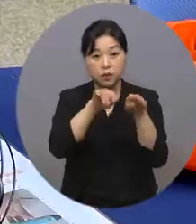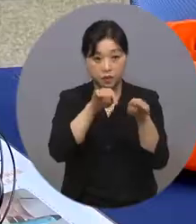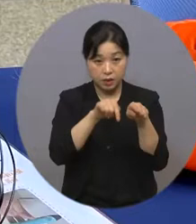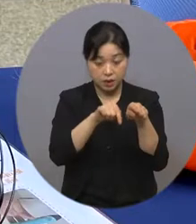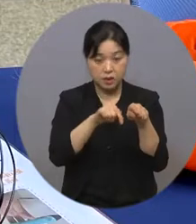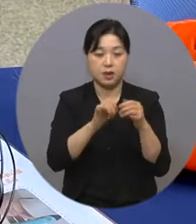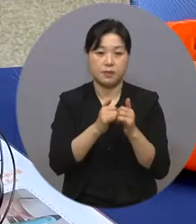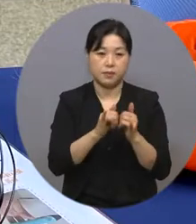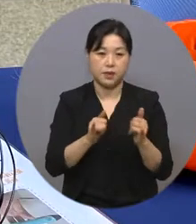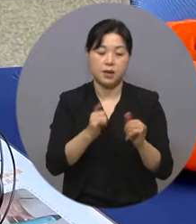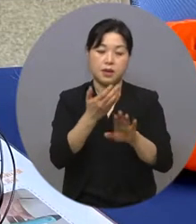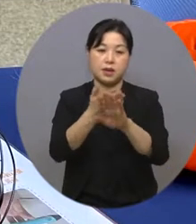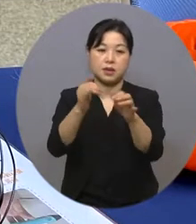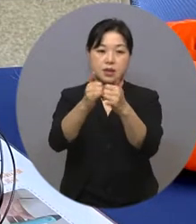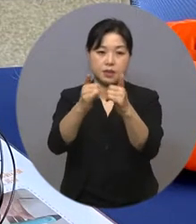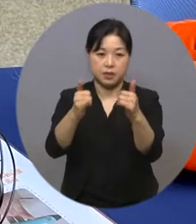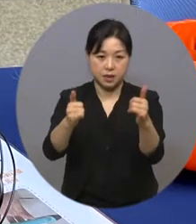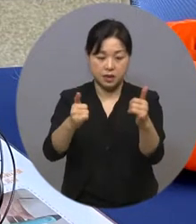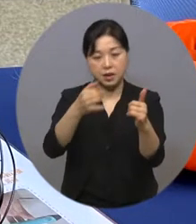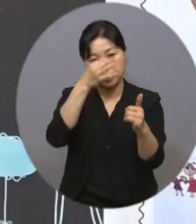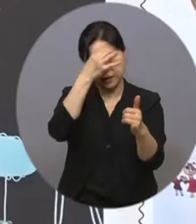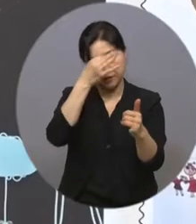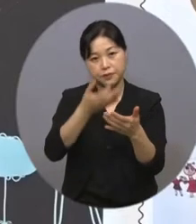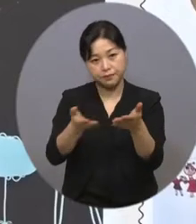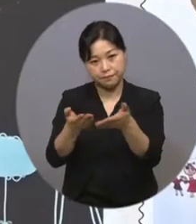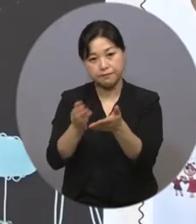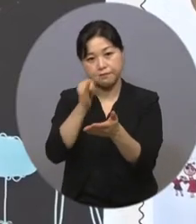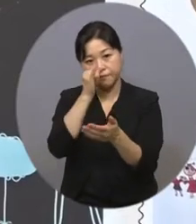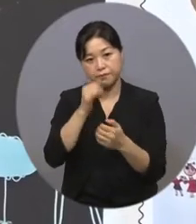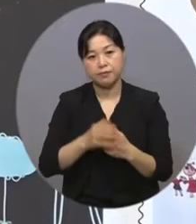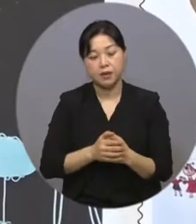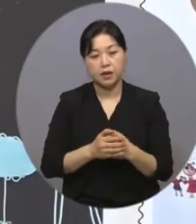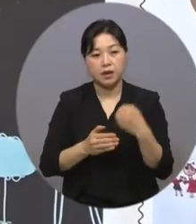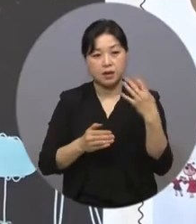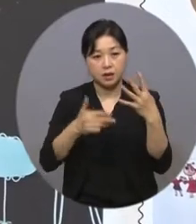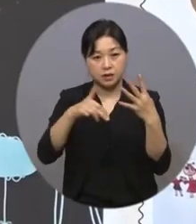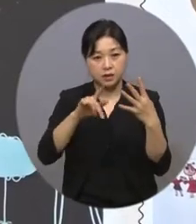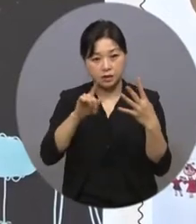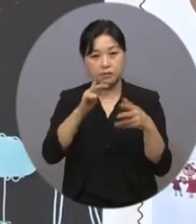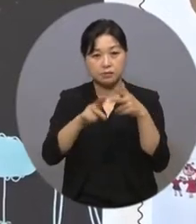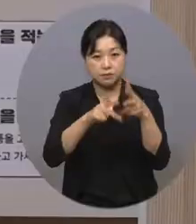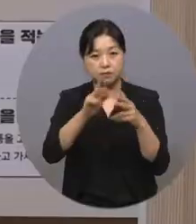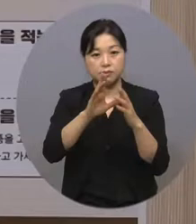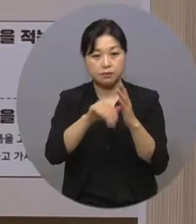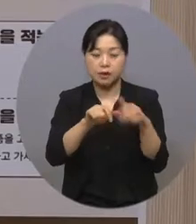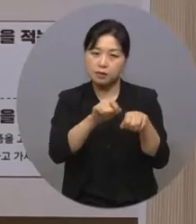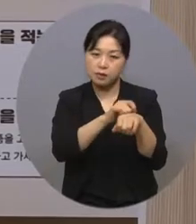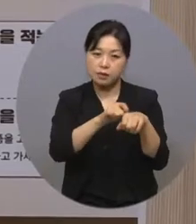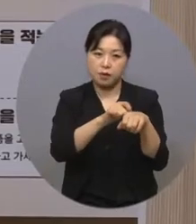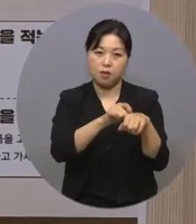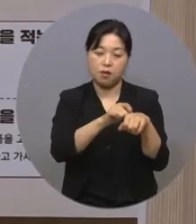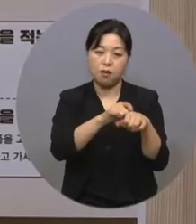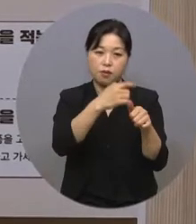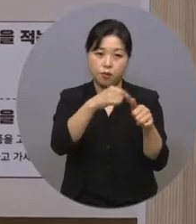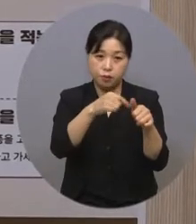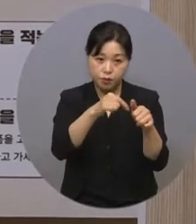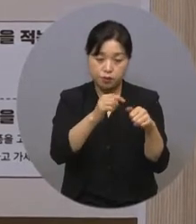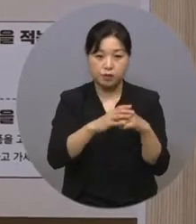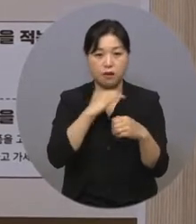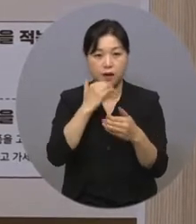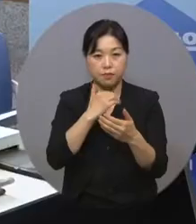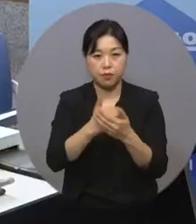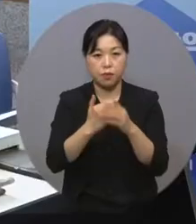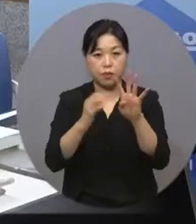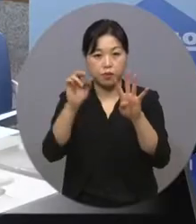이용인들에게 자신이 쌓은 재능을 나눕니다. 4차 산업시대 특화 프로그램으로 감동4U라고 이름